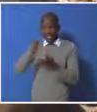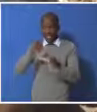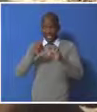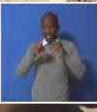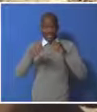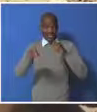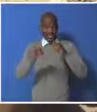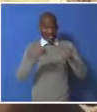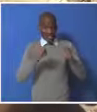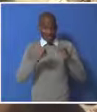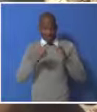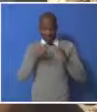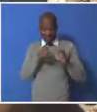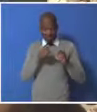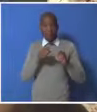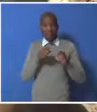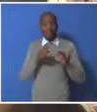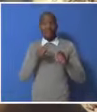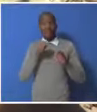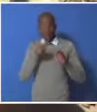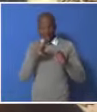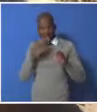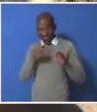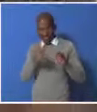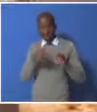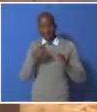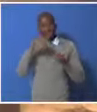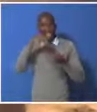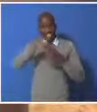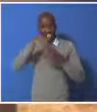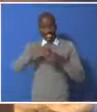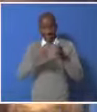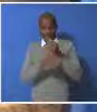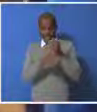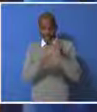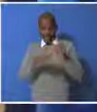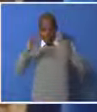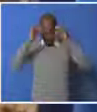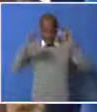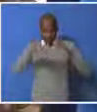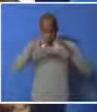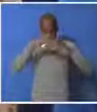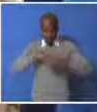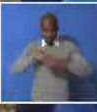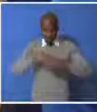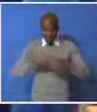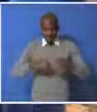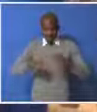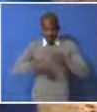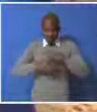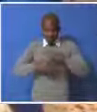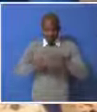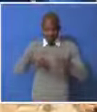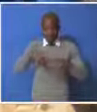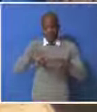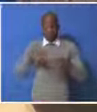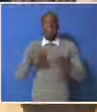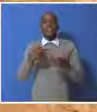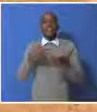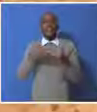jone jo re bo tsaya re bo tsenya mo nkgwaneng ye kana mo madirelo one a biogas re tlabe re